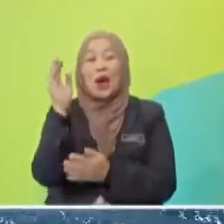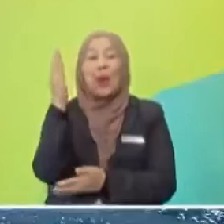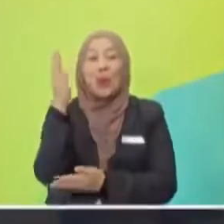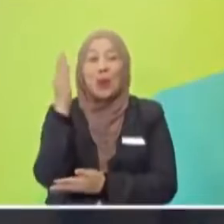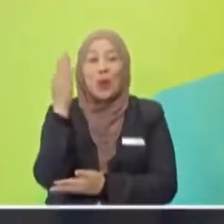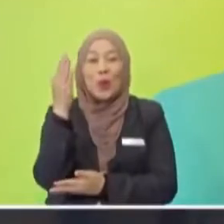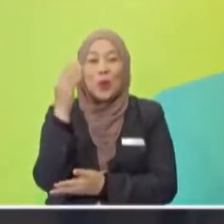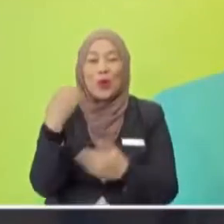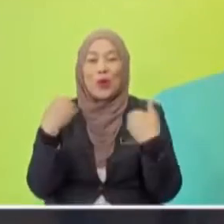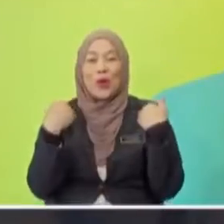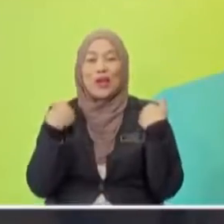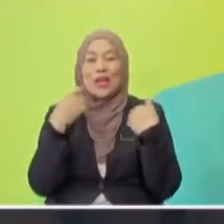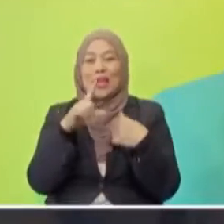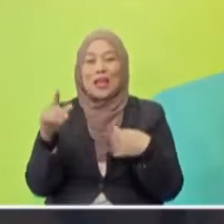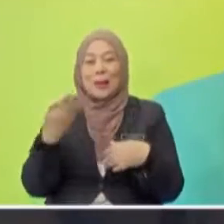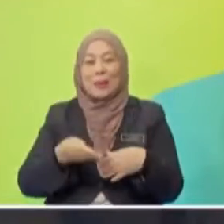hidup